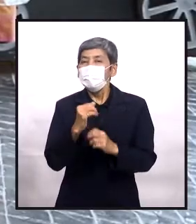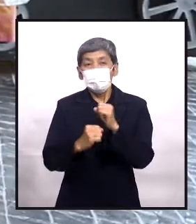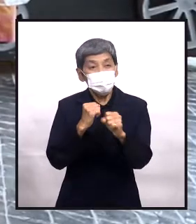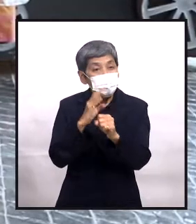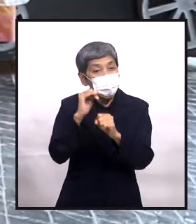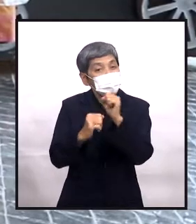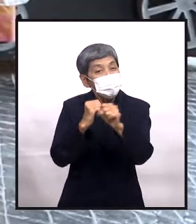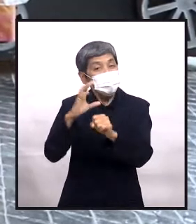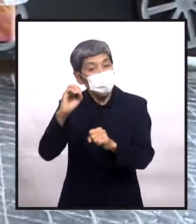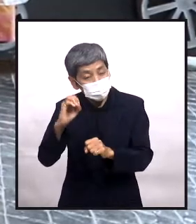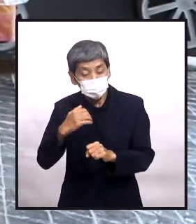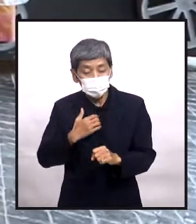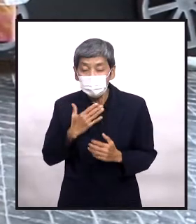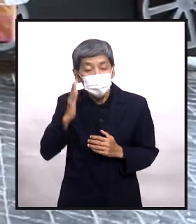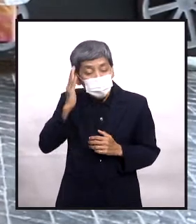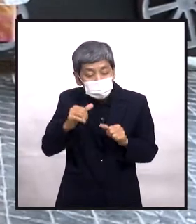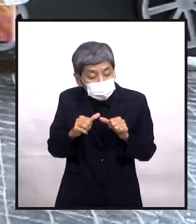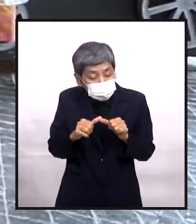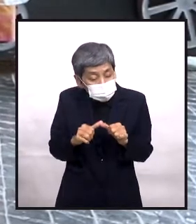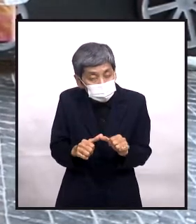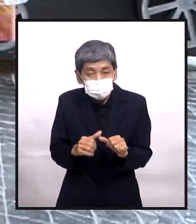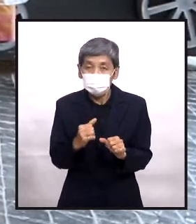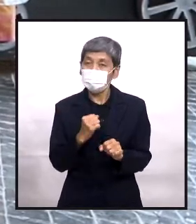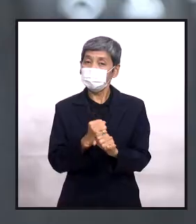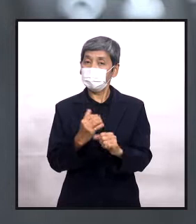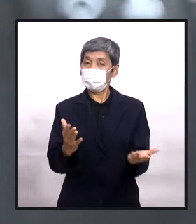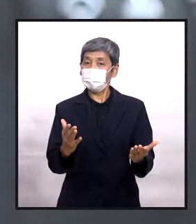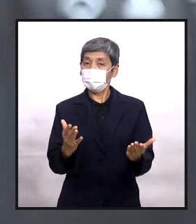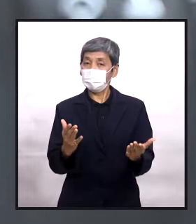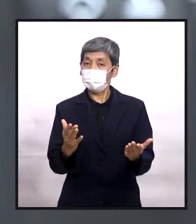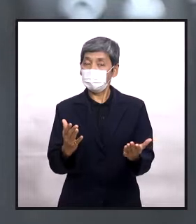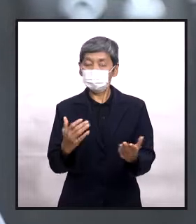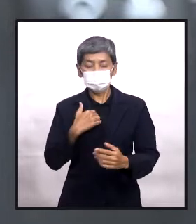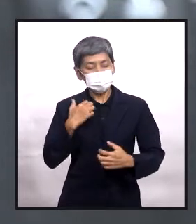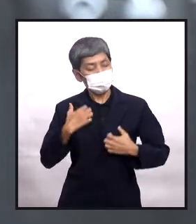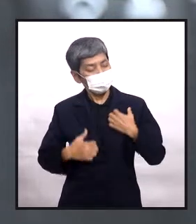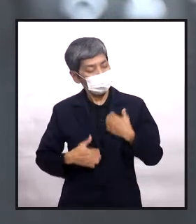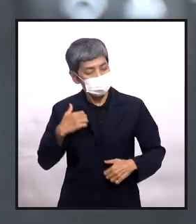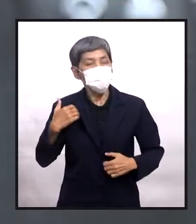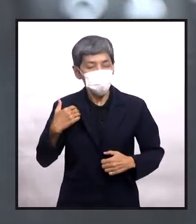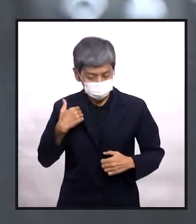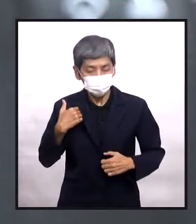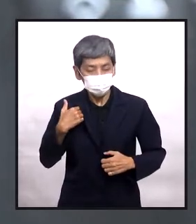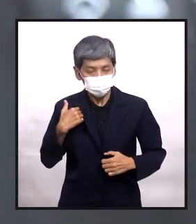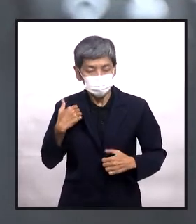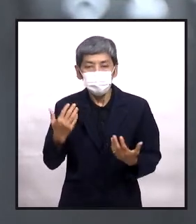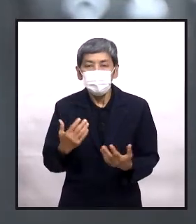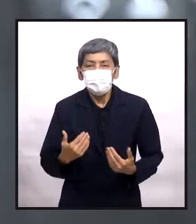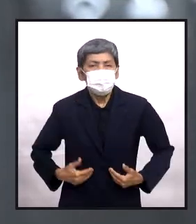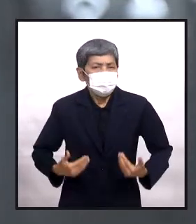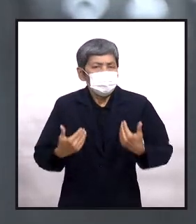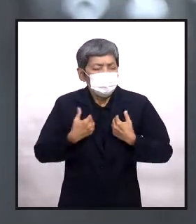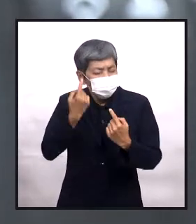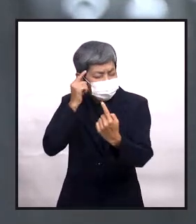40 50ปีอะไรเงี้ยที่จะอยู่ต่อไปเนี่ยจะตื่นมาทำอะไรอ่ะไม่รู้จะตื่นมาทำอะไรมันก็ทุกข์นะตอนนี้ทุกข์มากว่าชีวิ